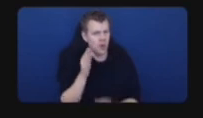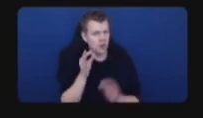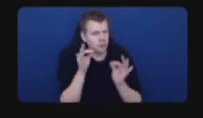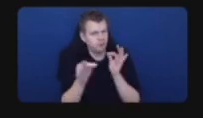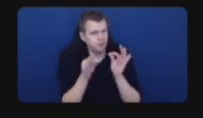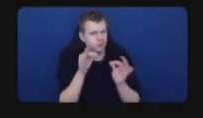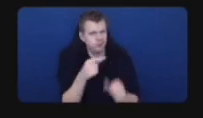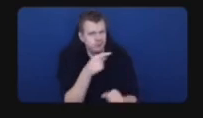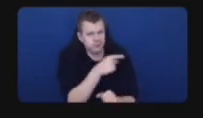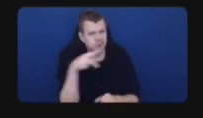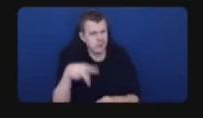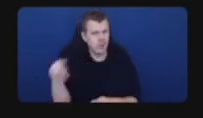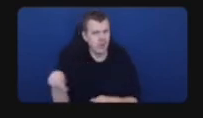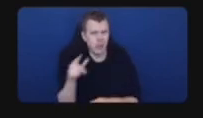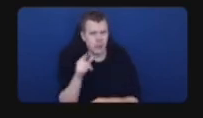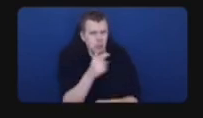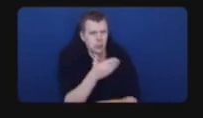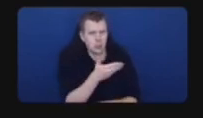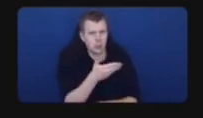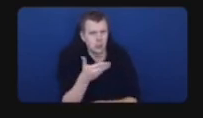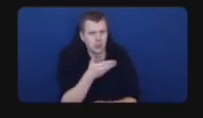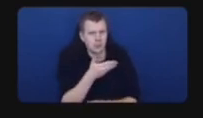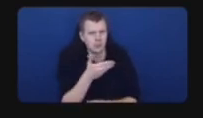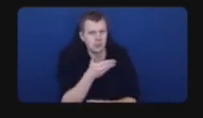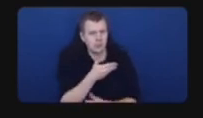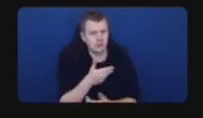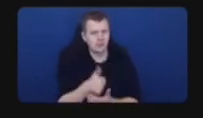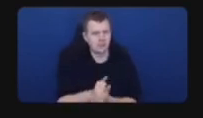Whoever should be presenting. 再找下一位发言人。